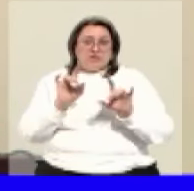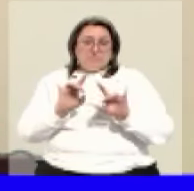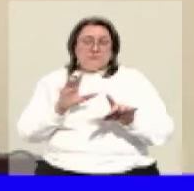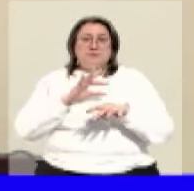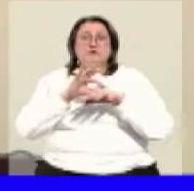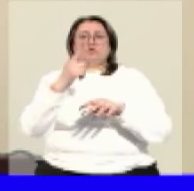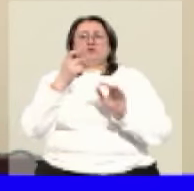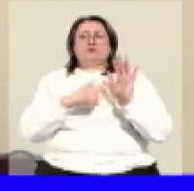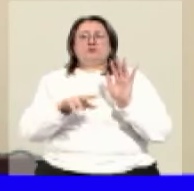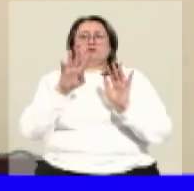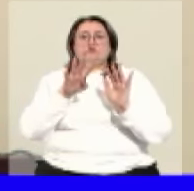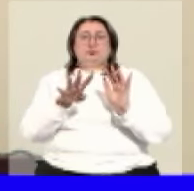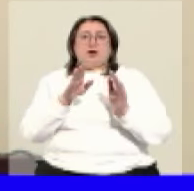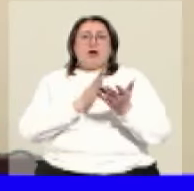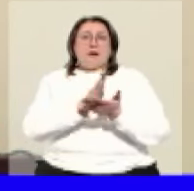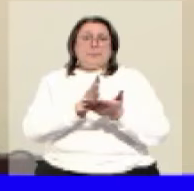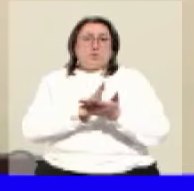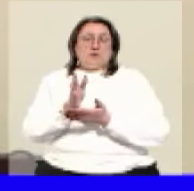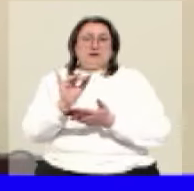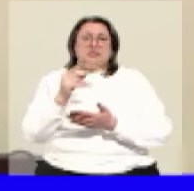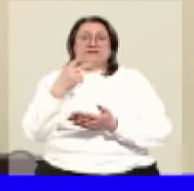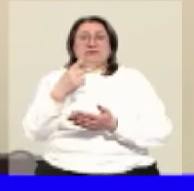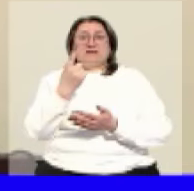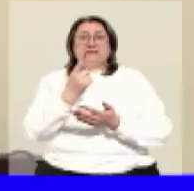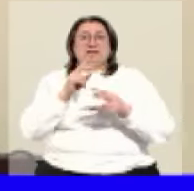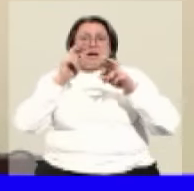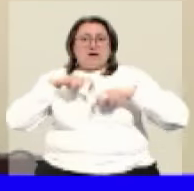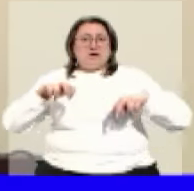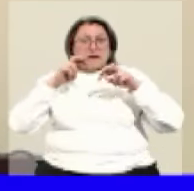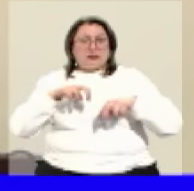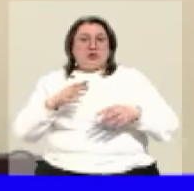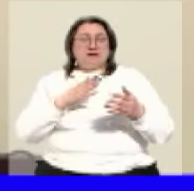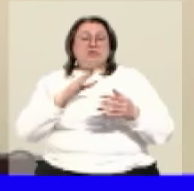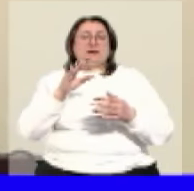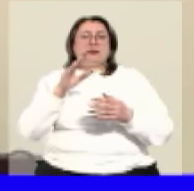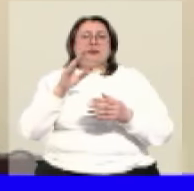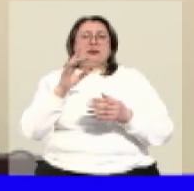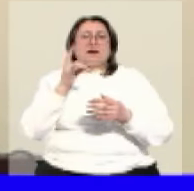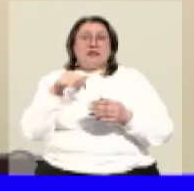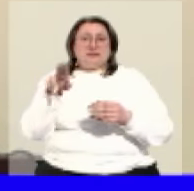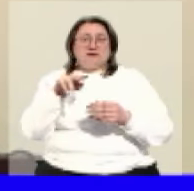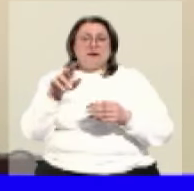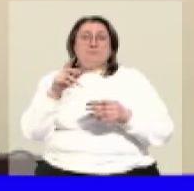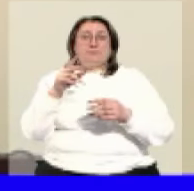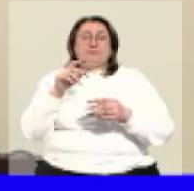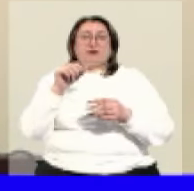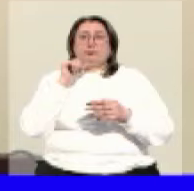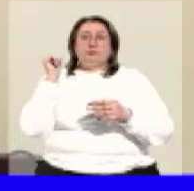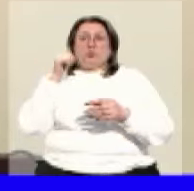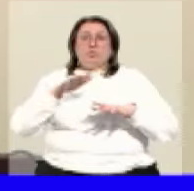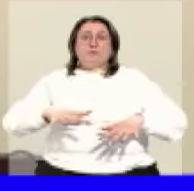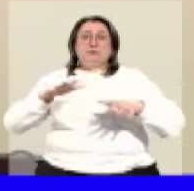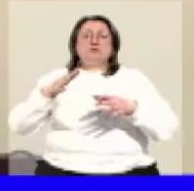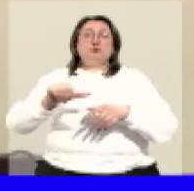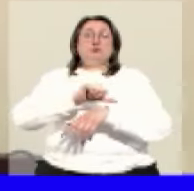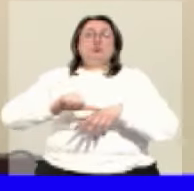басу қаупы бар аймақтар ретінде Колесные ряды, Дружба, Қонай және Қостанай 2 ауданы белгіленді. Колесные ряды ауданында